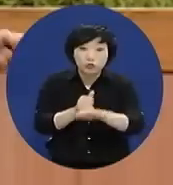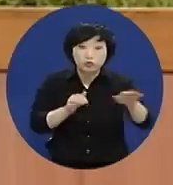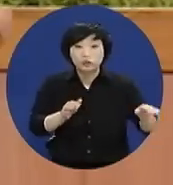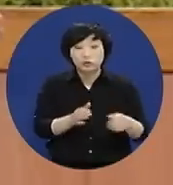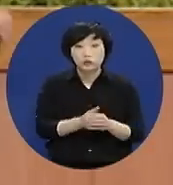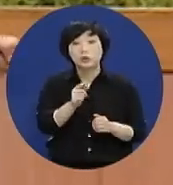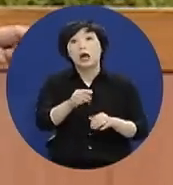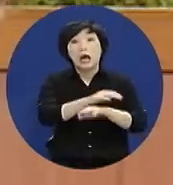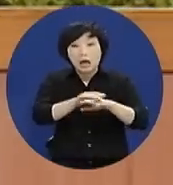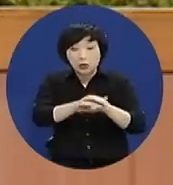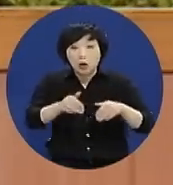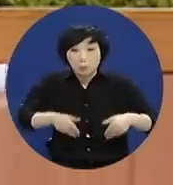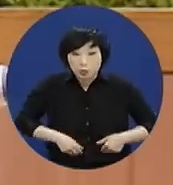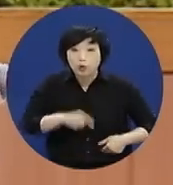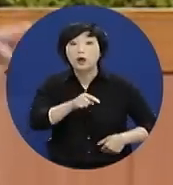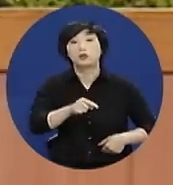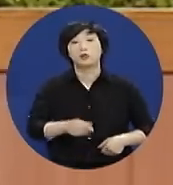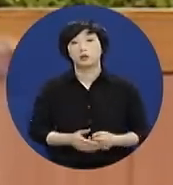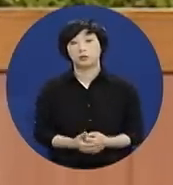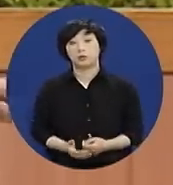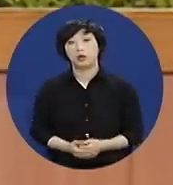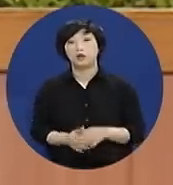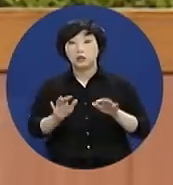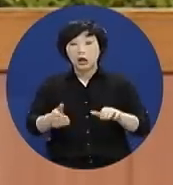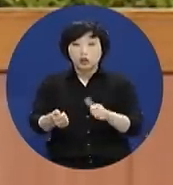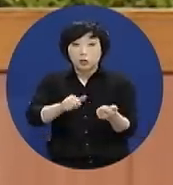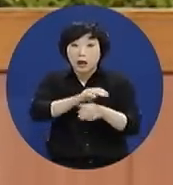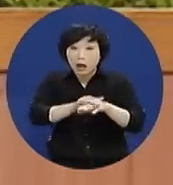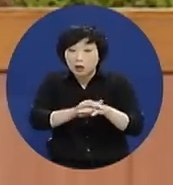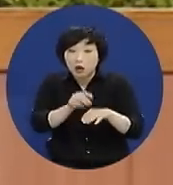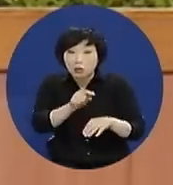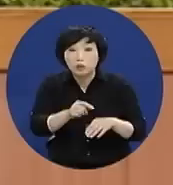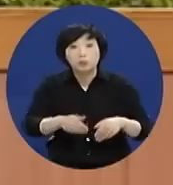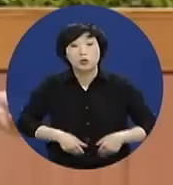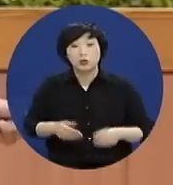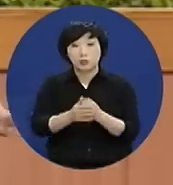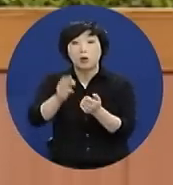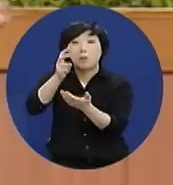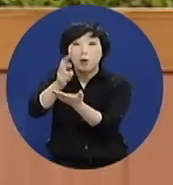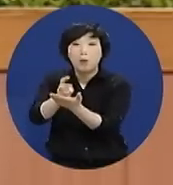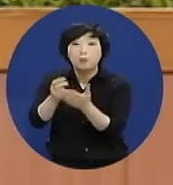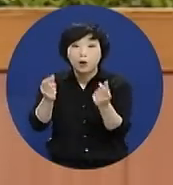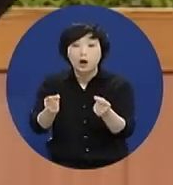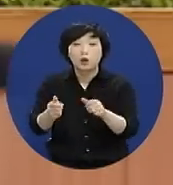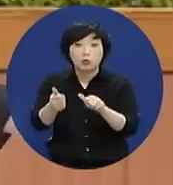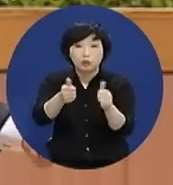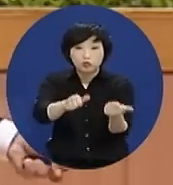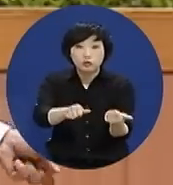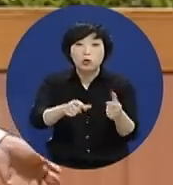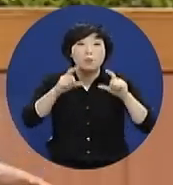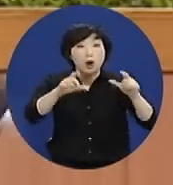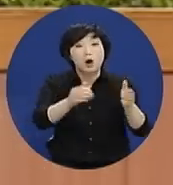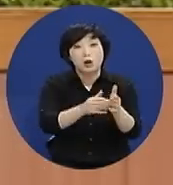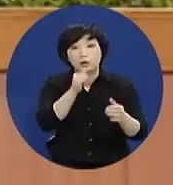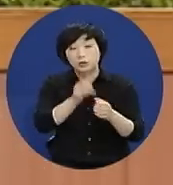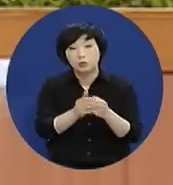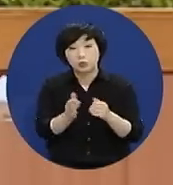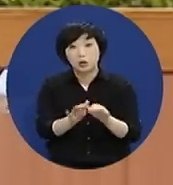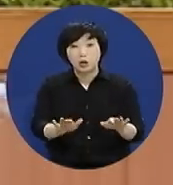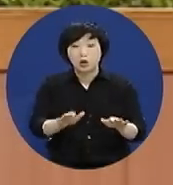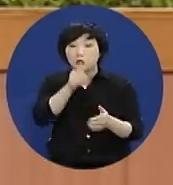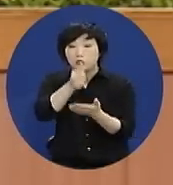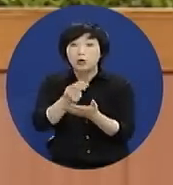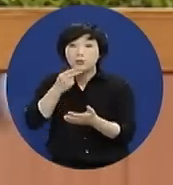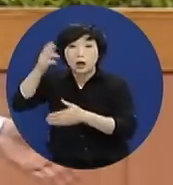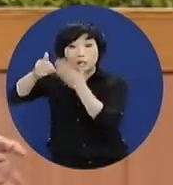た人間のと罪死の問題を解決しなければならなかったのです